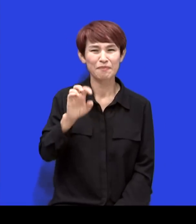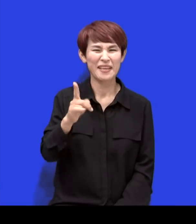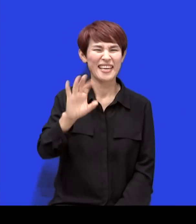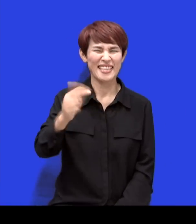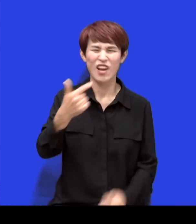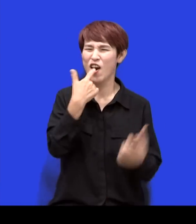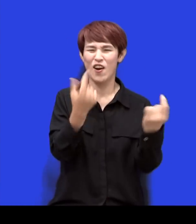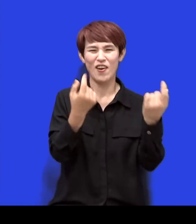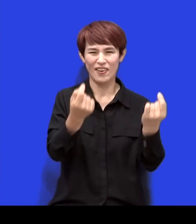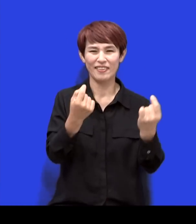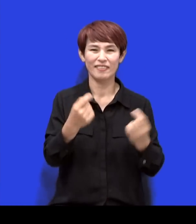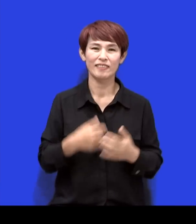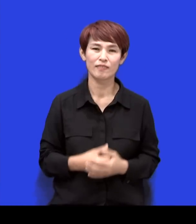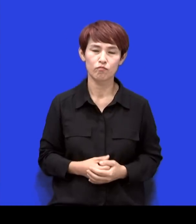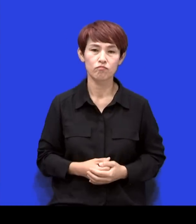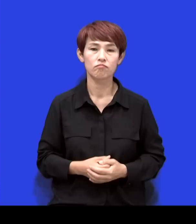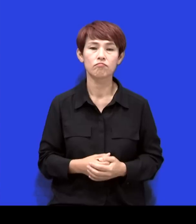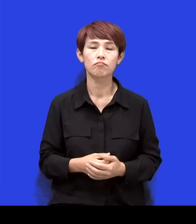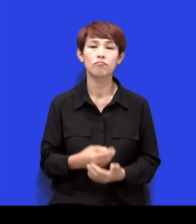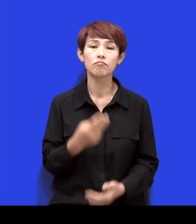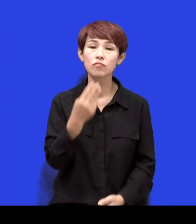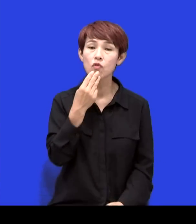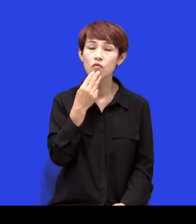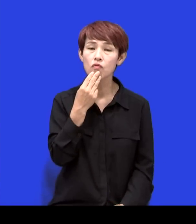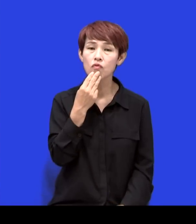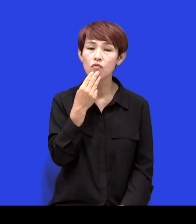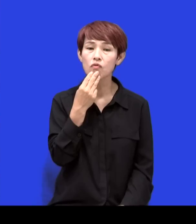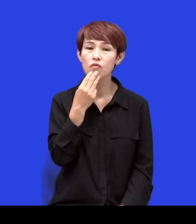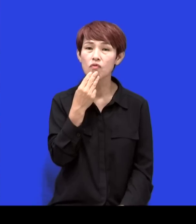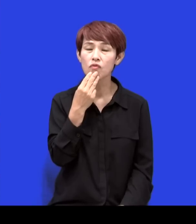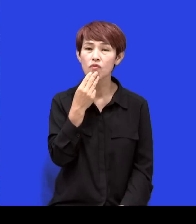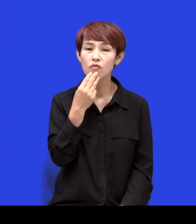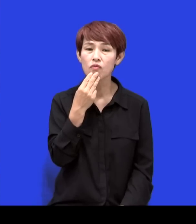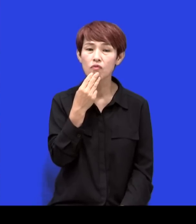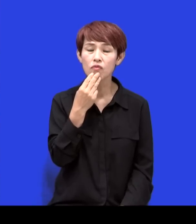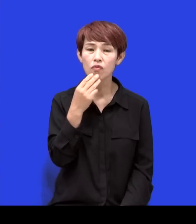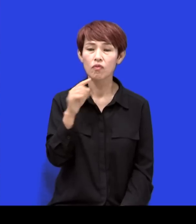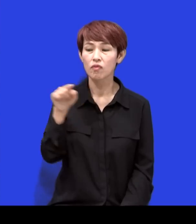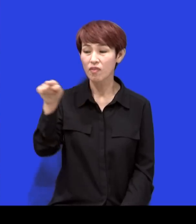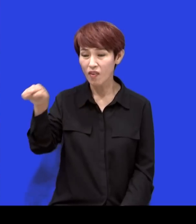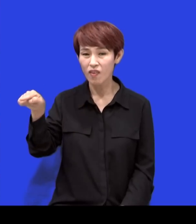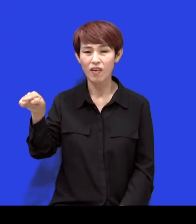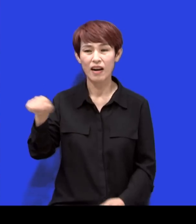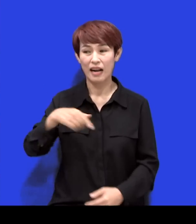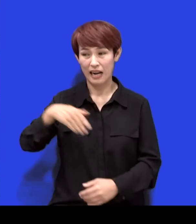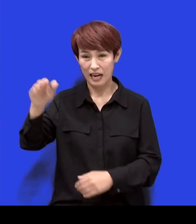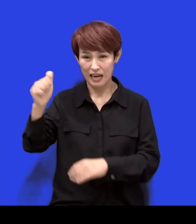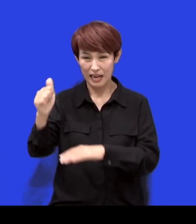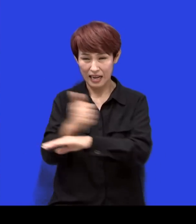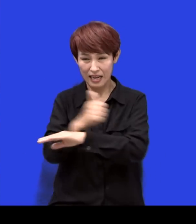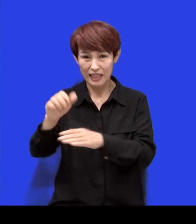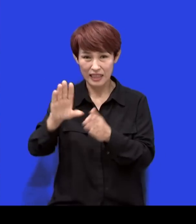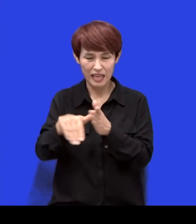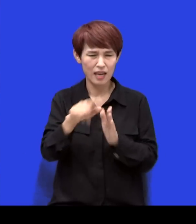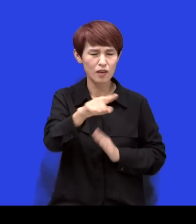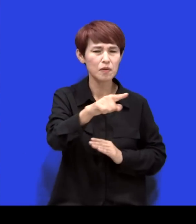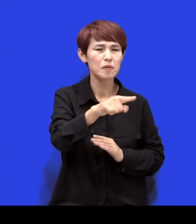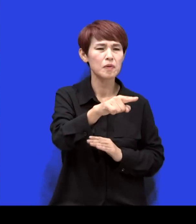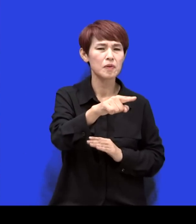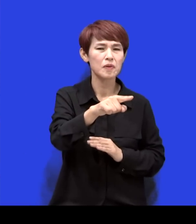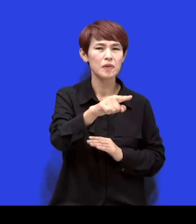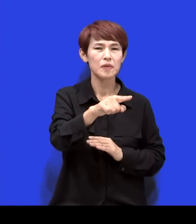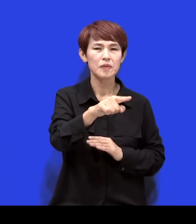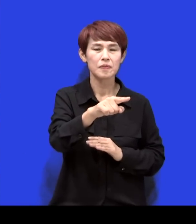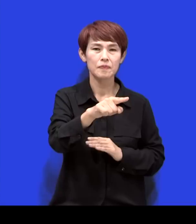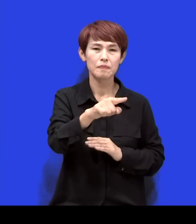네. 서울에 자취할 때는 친구 가게에서 근데 친구 가게가 또 술집이야. 어. 그래서 이제 맥주 따르고 서빙하는 그 일을 뭐가 좀 달라요? 했어요. 고식 페인과 작가